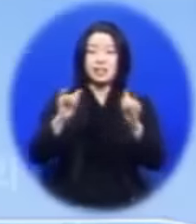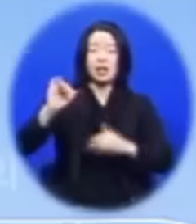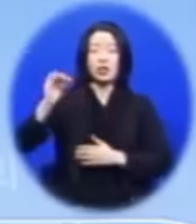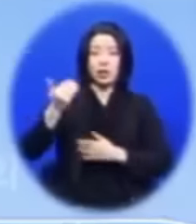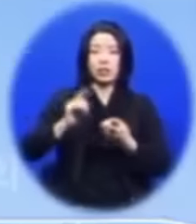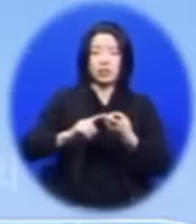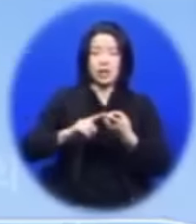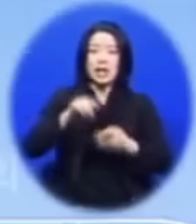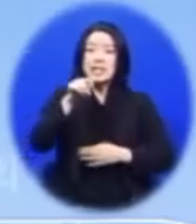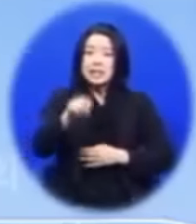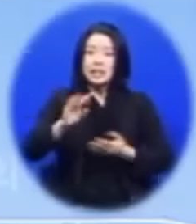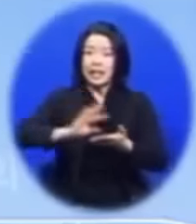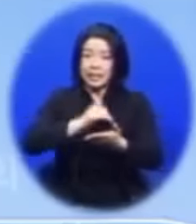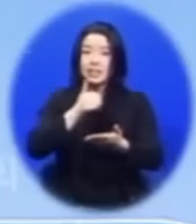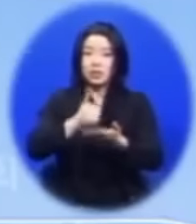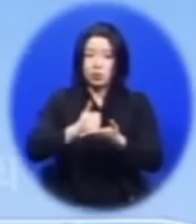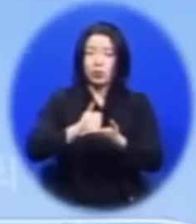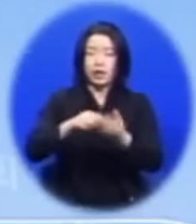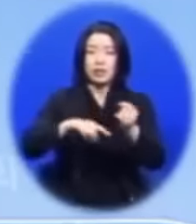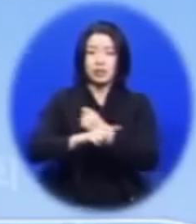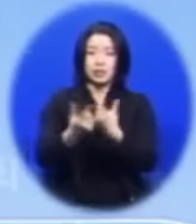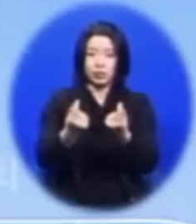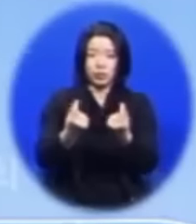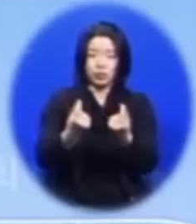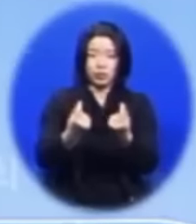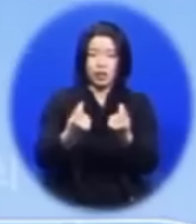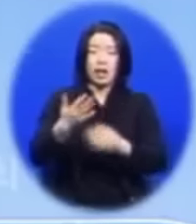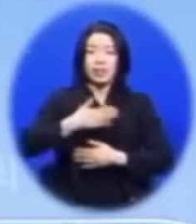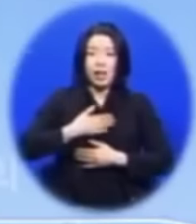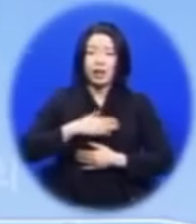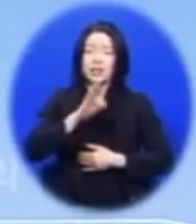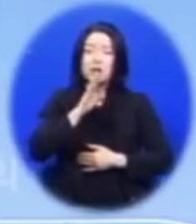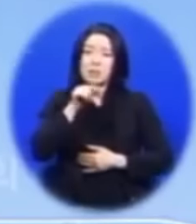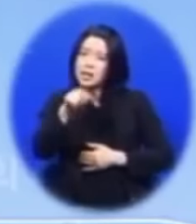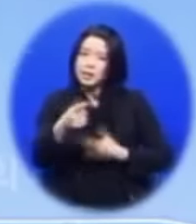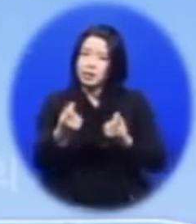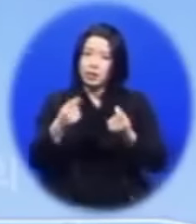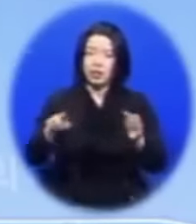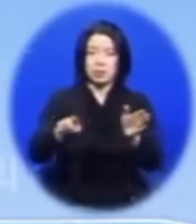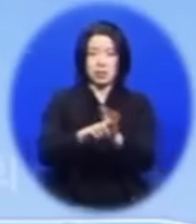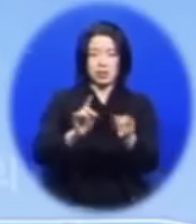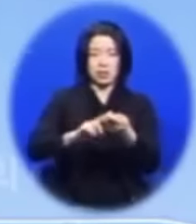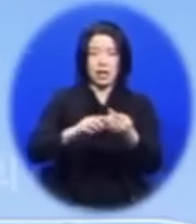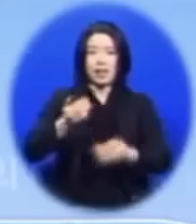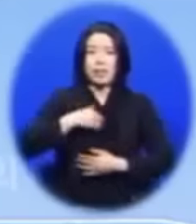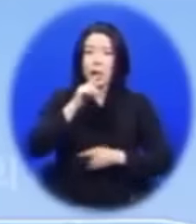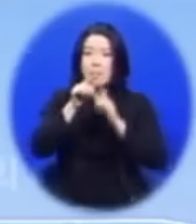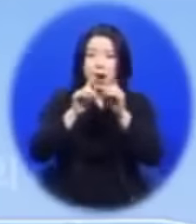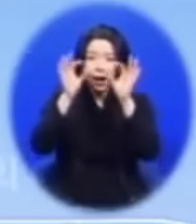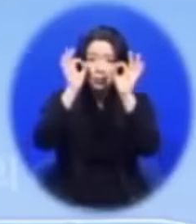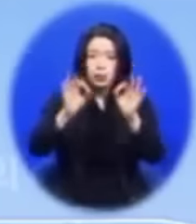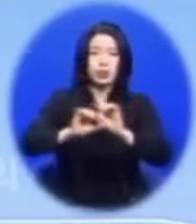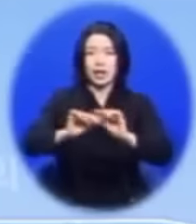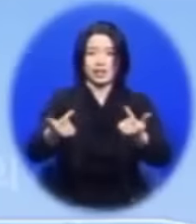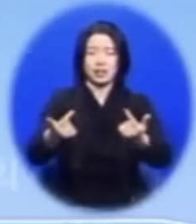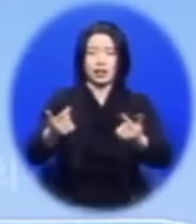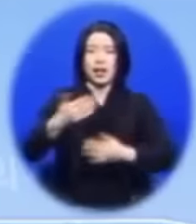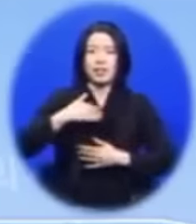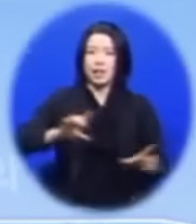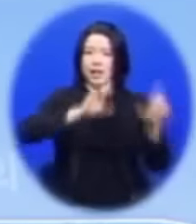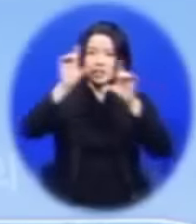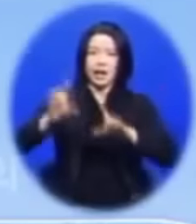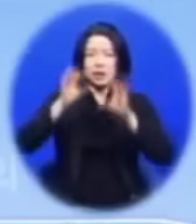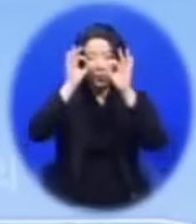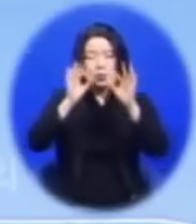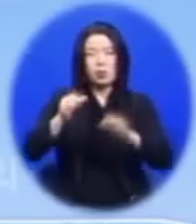그게 그리스도라는 뜻이거든요 내가 정말 그렇게 믿는지는 내 말을 보는게 아니고 내 삶을